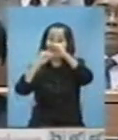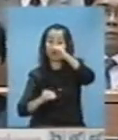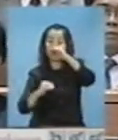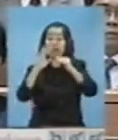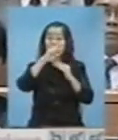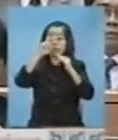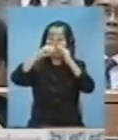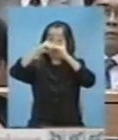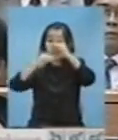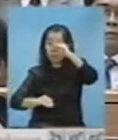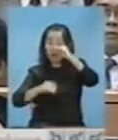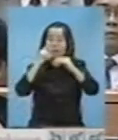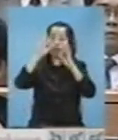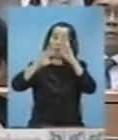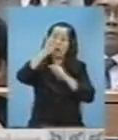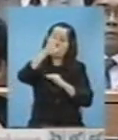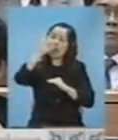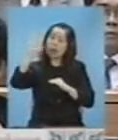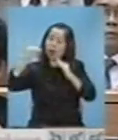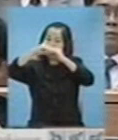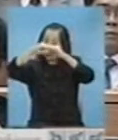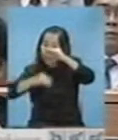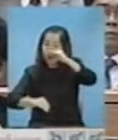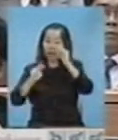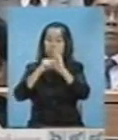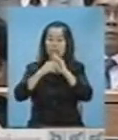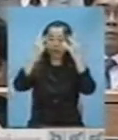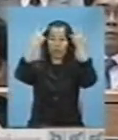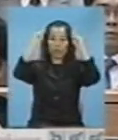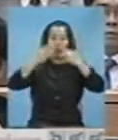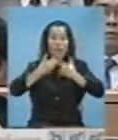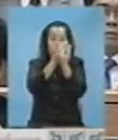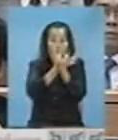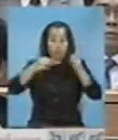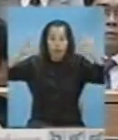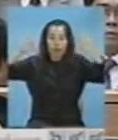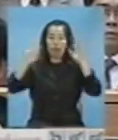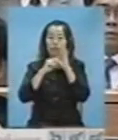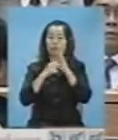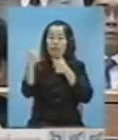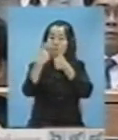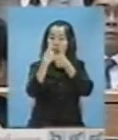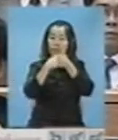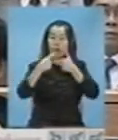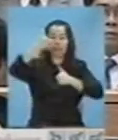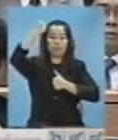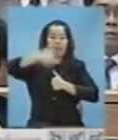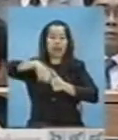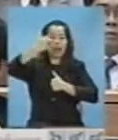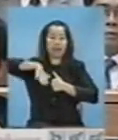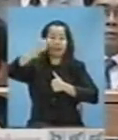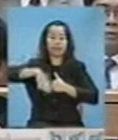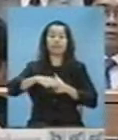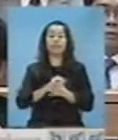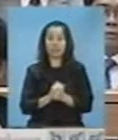ไม่ถึง200มีแค่199ลงไปนายกรัฐมนตรีจะไม่มีทางถูกยื่นยติอภิปรายไม่ไว้วางใจ